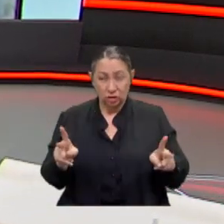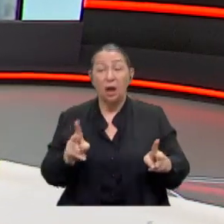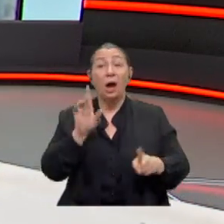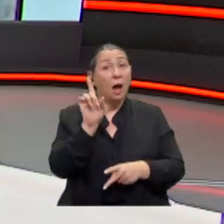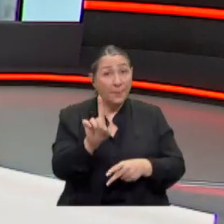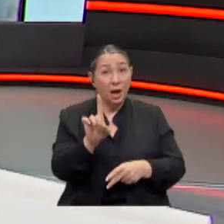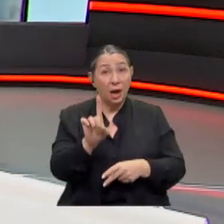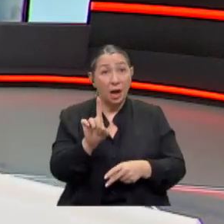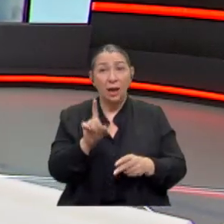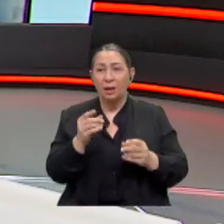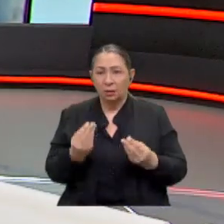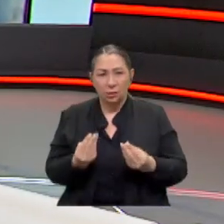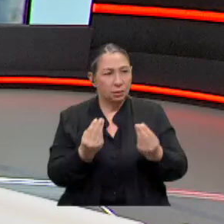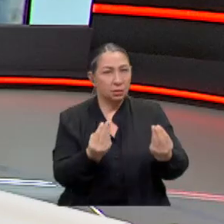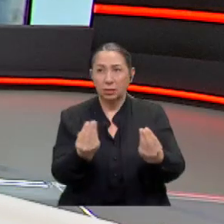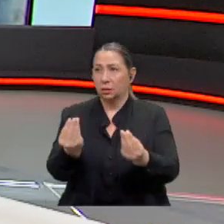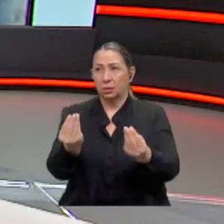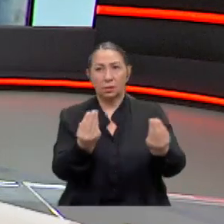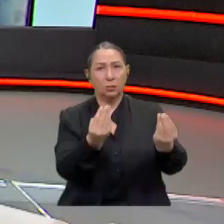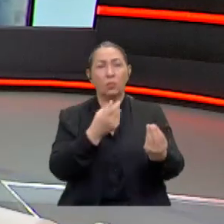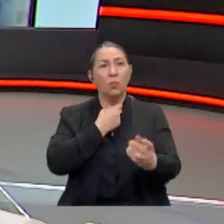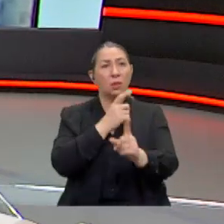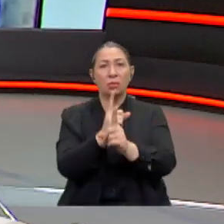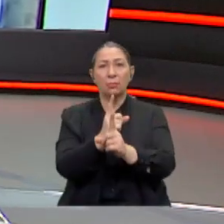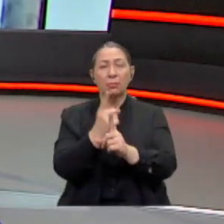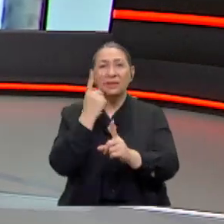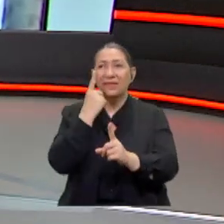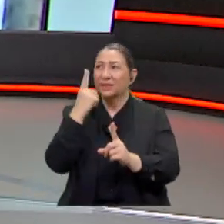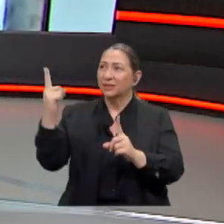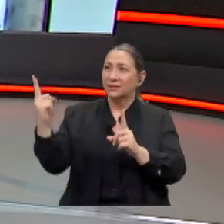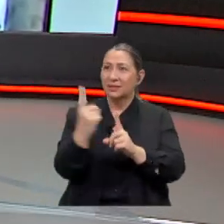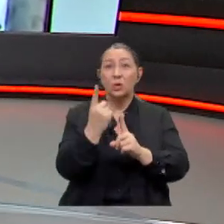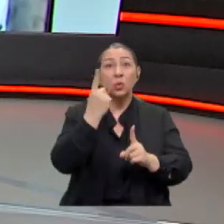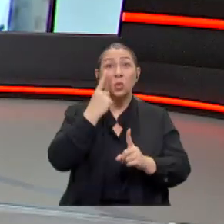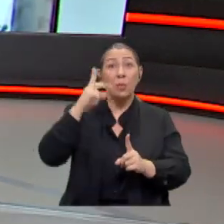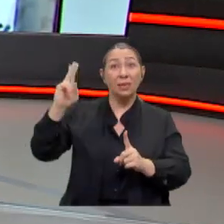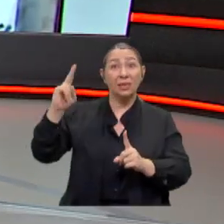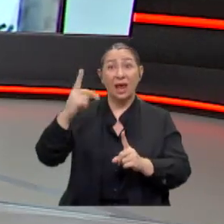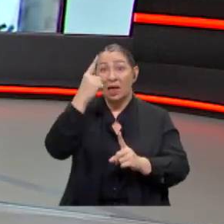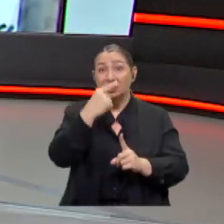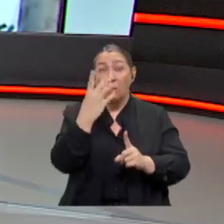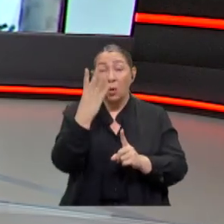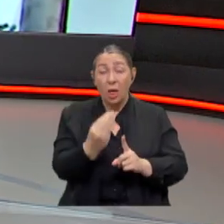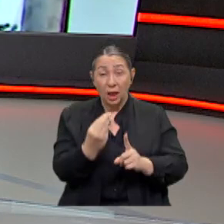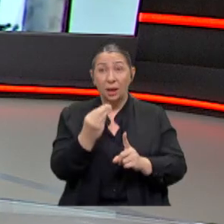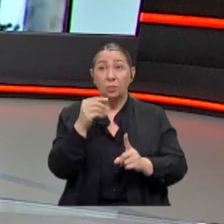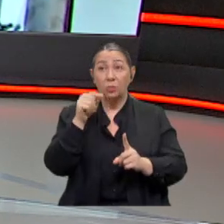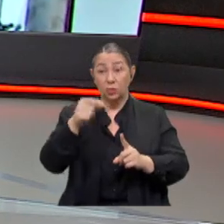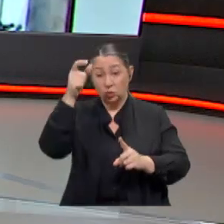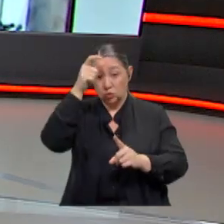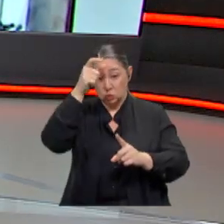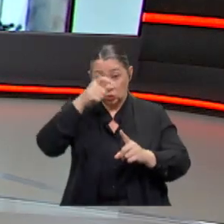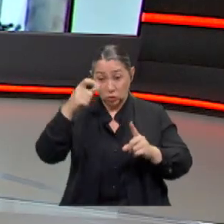ama teslim edecek mal muhatap devletten bir hükümetten mi yani resmi olarak şu anda bu